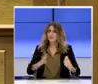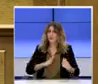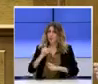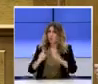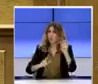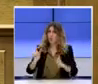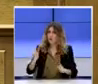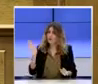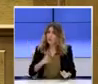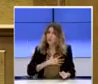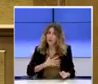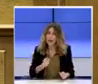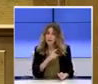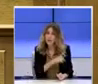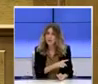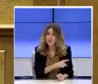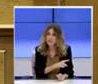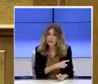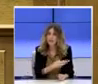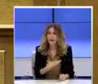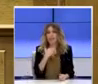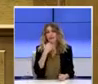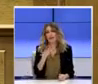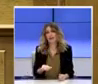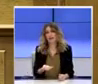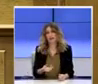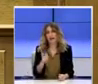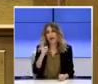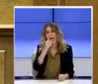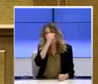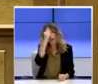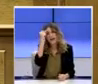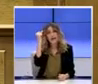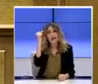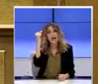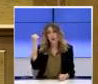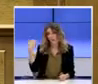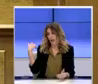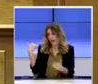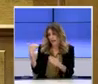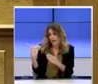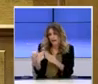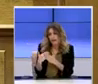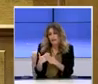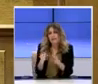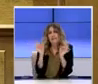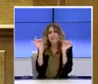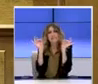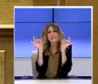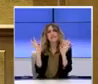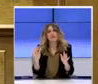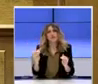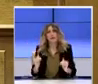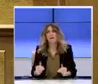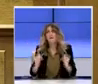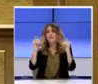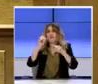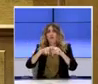κάνατε τίποτα ένα ολόκληρο καλοκαίρι. Δεν πήρατε έγκαιρα μέτρα για τη Βόρεια Ελλάδα όταν